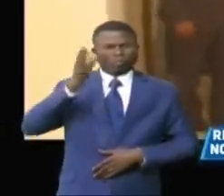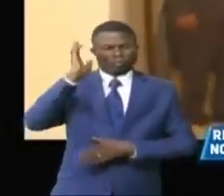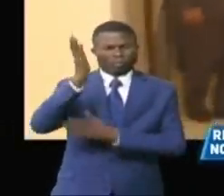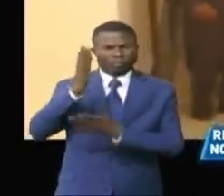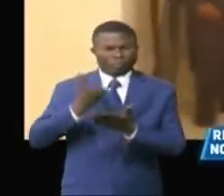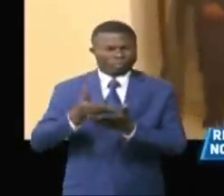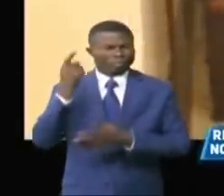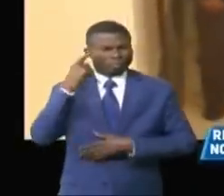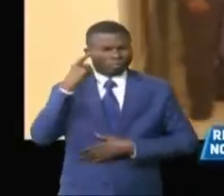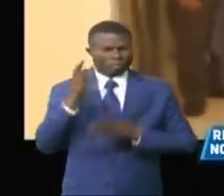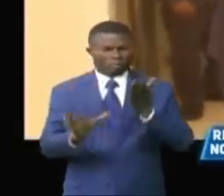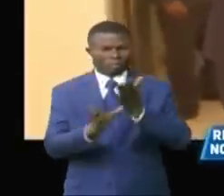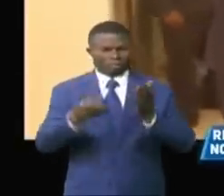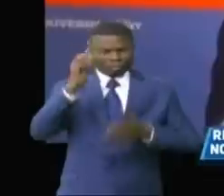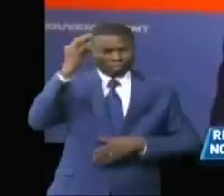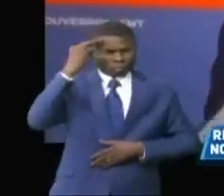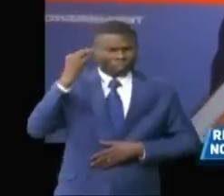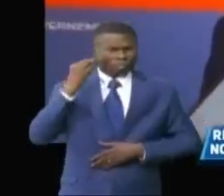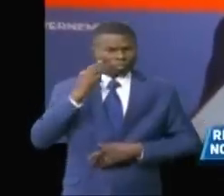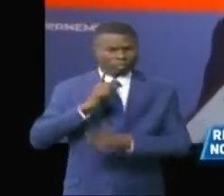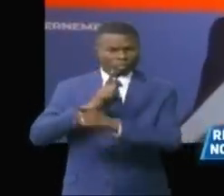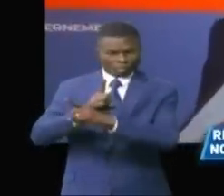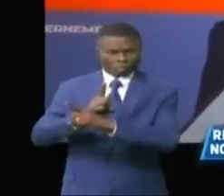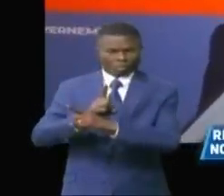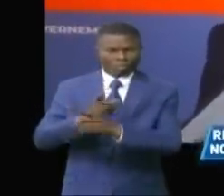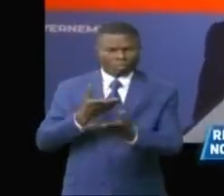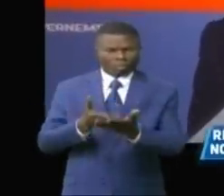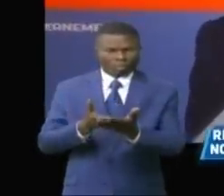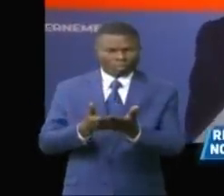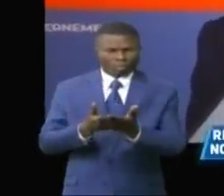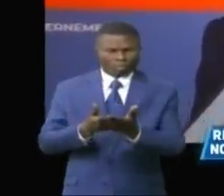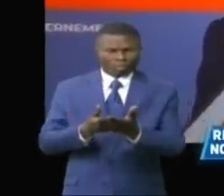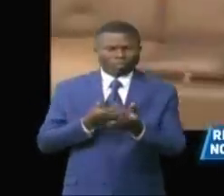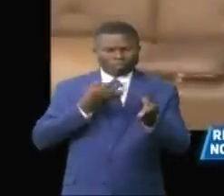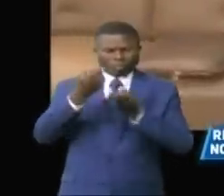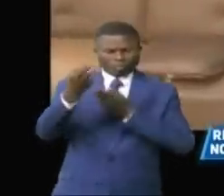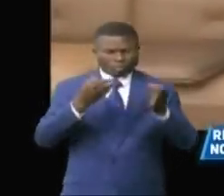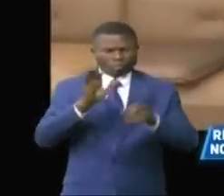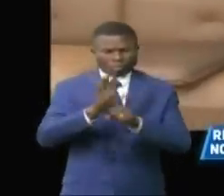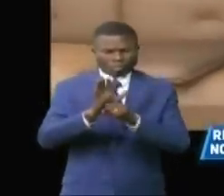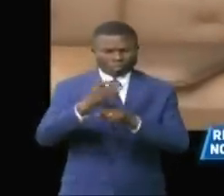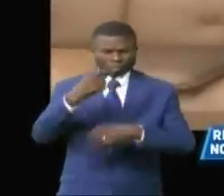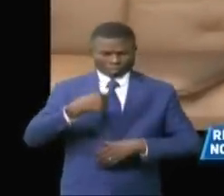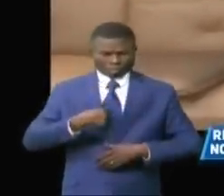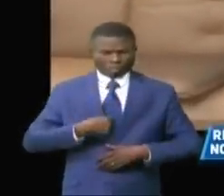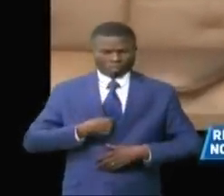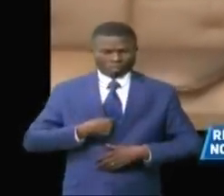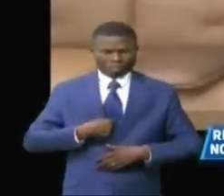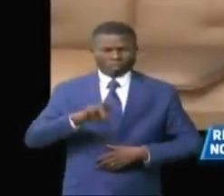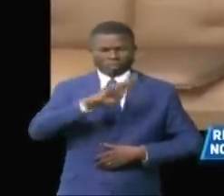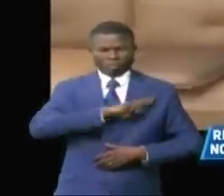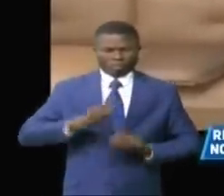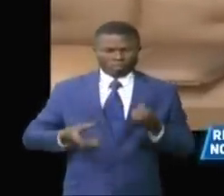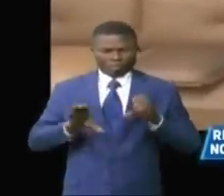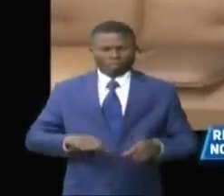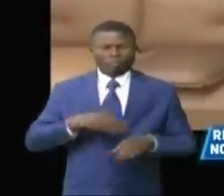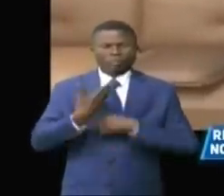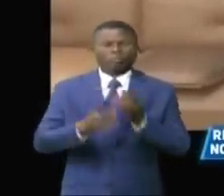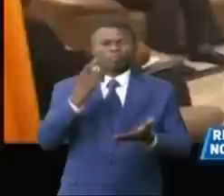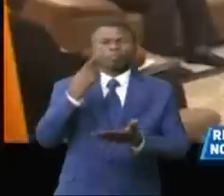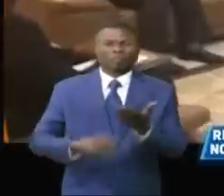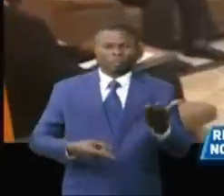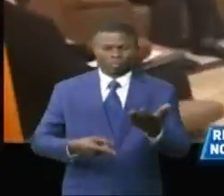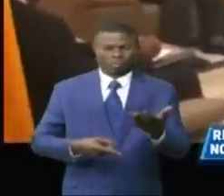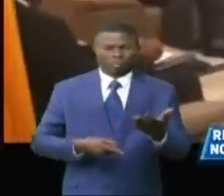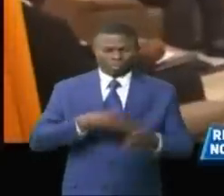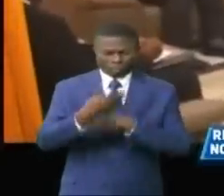écouté le vice-premier ministre, le ministre de la Défense. Il m'a expliqué ce que la RDC peut faire, est